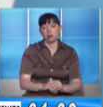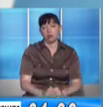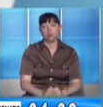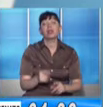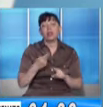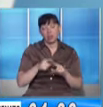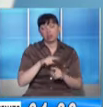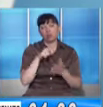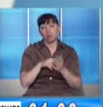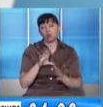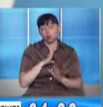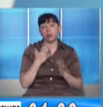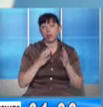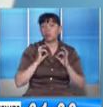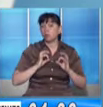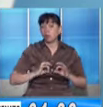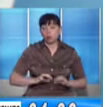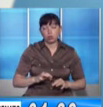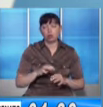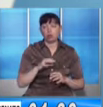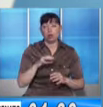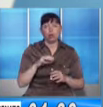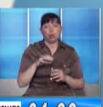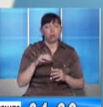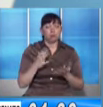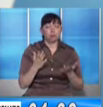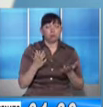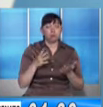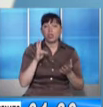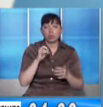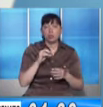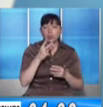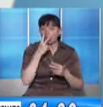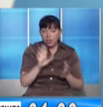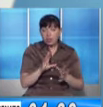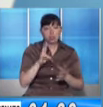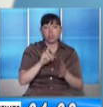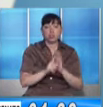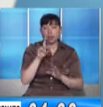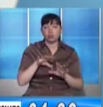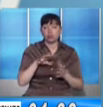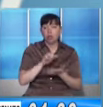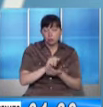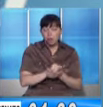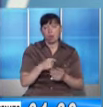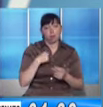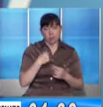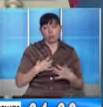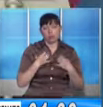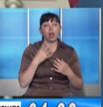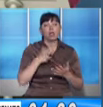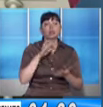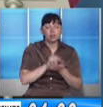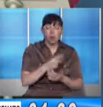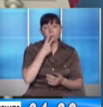exact asta era, dacă Procuratura nu s-a autosesizat, astăzi nu am văzut o știre despre asta. Haideți să luăm acum publicitate. S-ar putea să avem